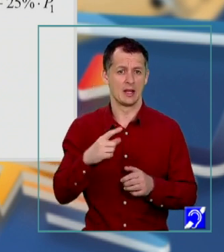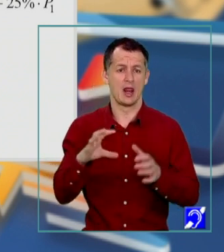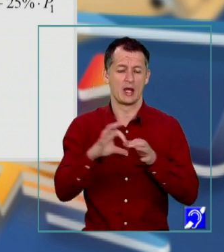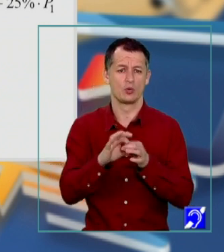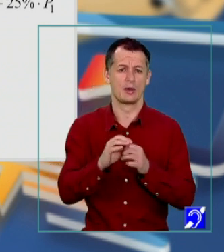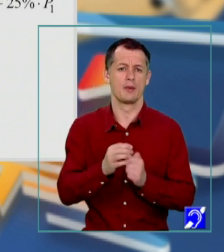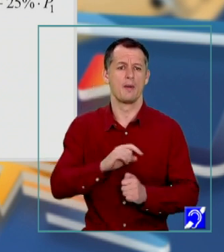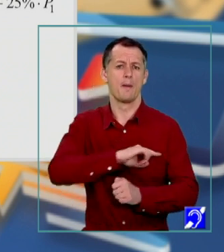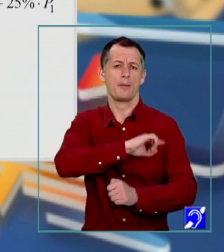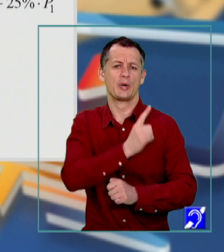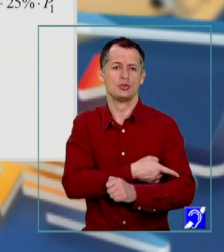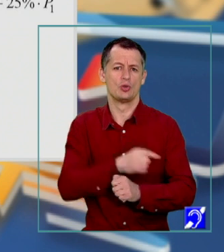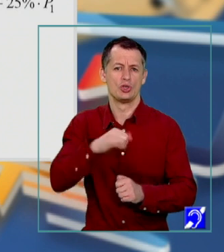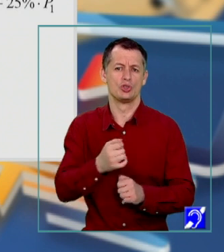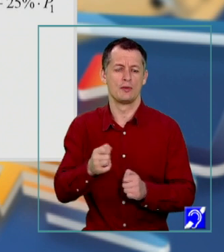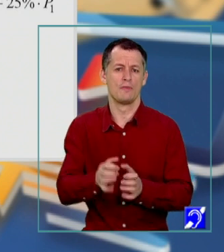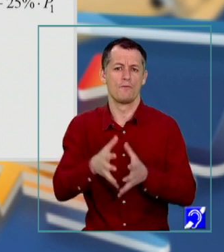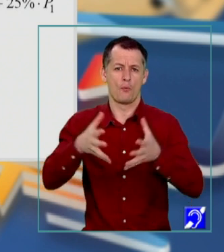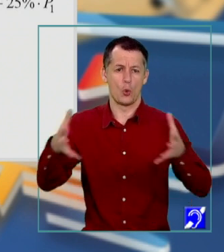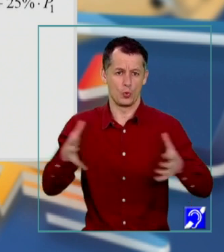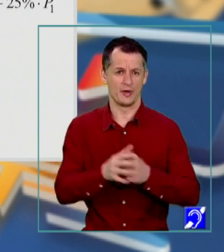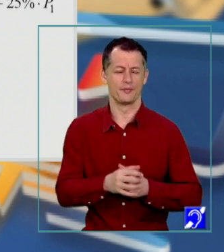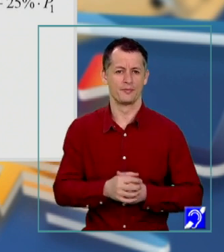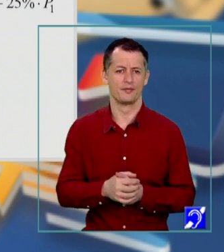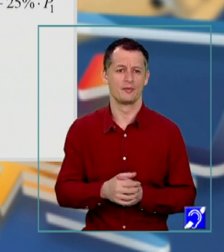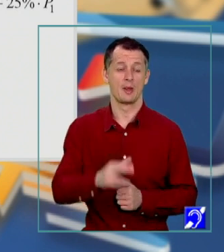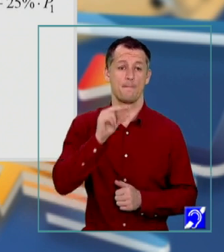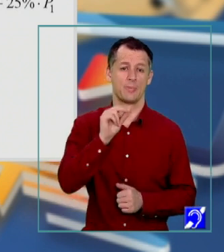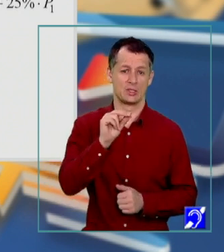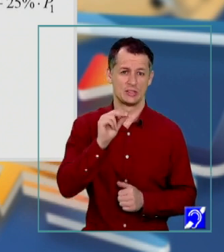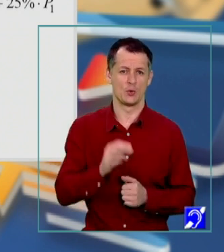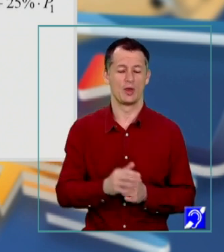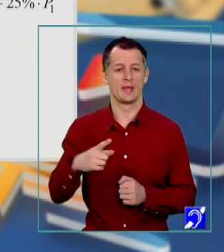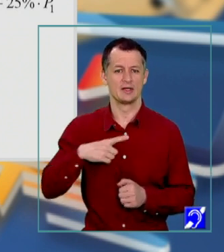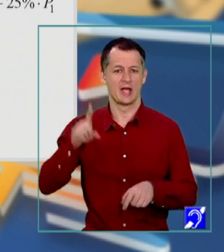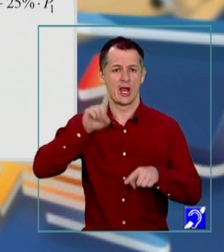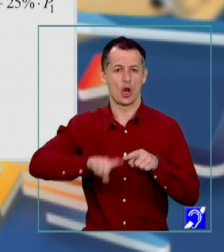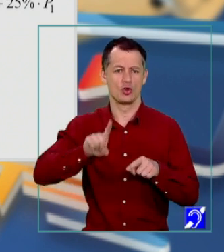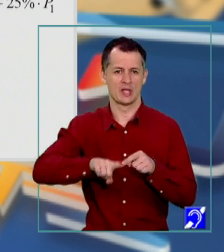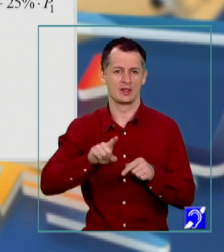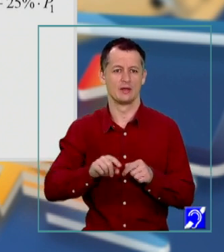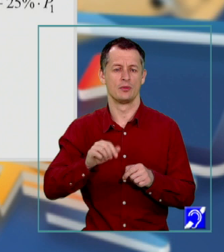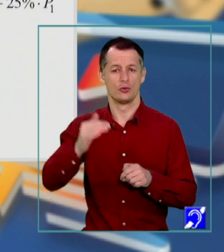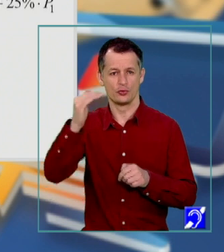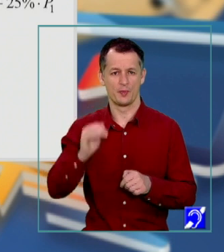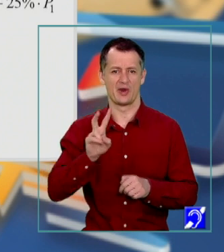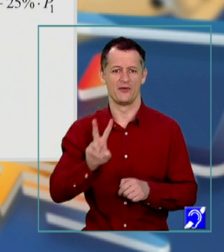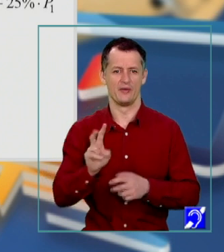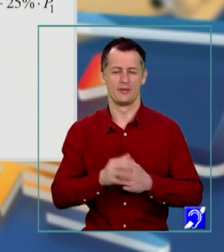temperatură constantă, vă aduceți aminte că avem relația presiunea este constant supra V,